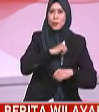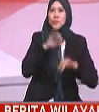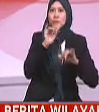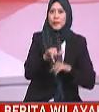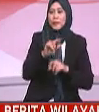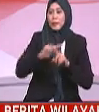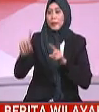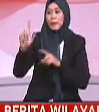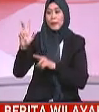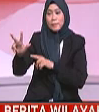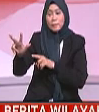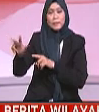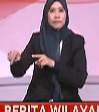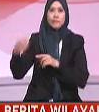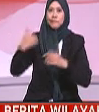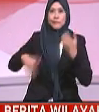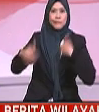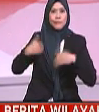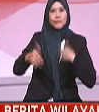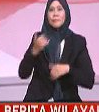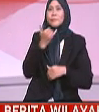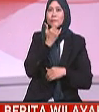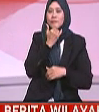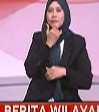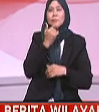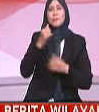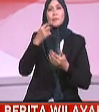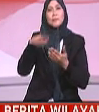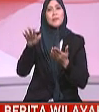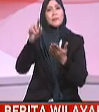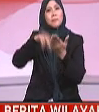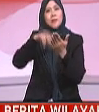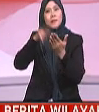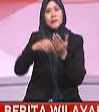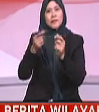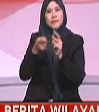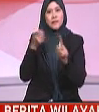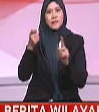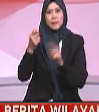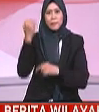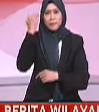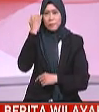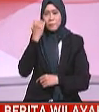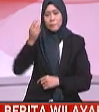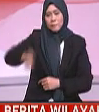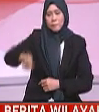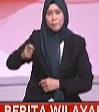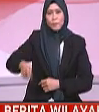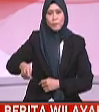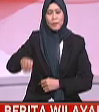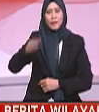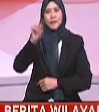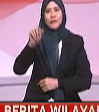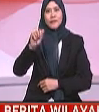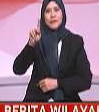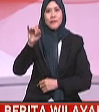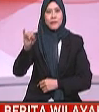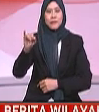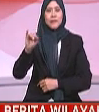yang lagi mengaku tidak bersalah selepas pertuduhan dibacakan di hadapan Magistrate Muhammad Zaki Abdul Rahman dan